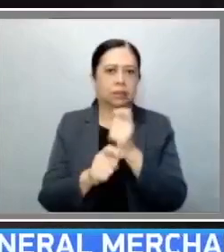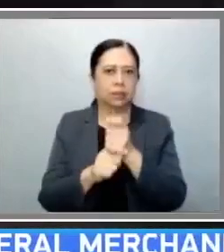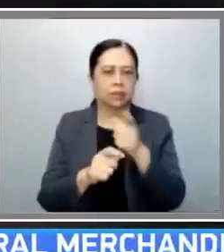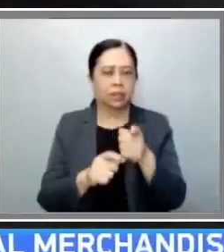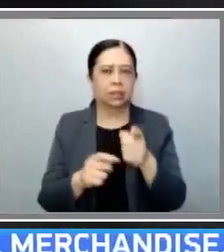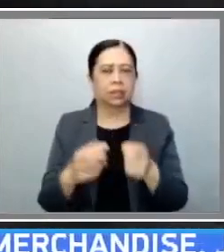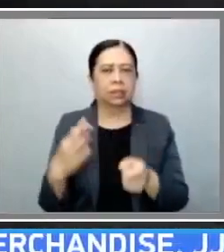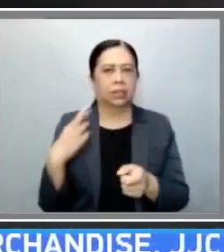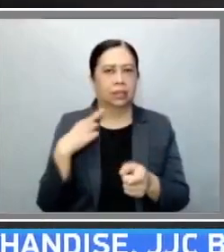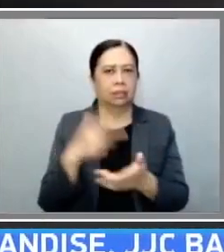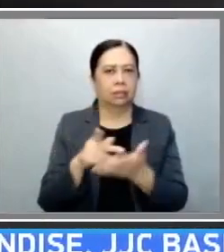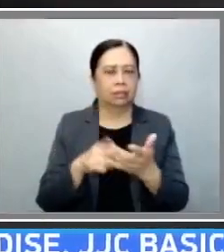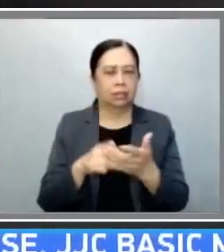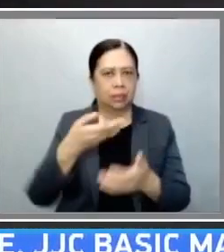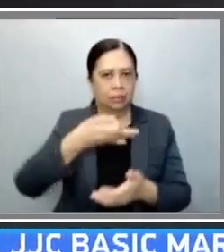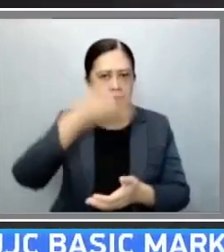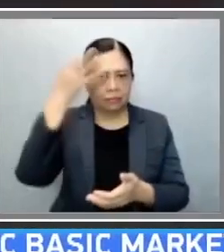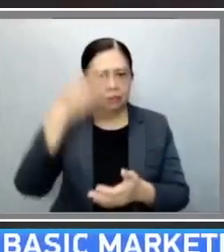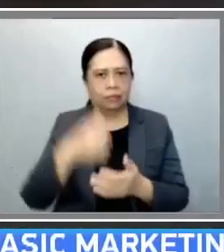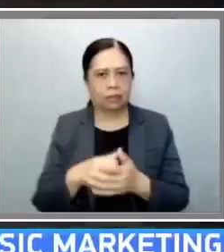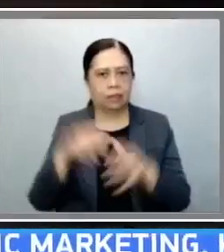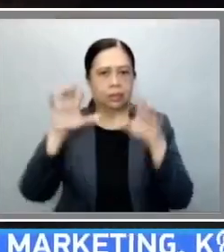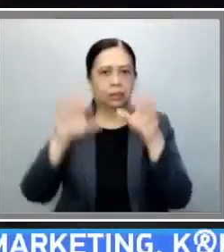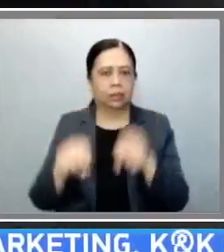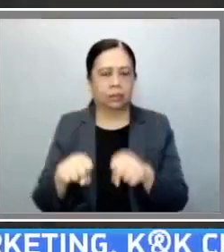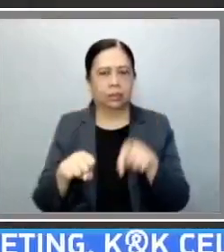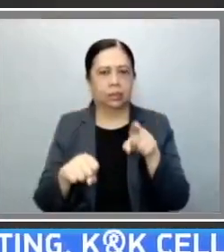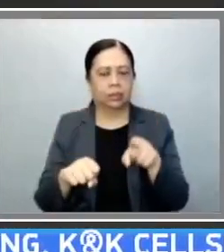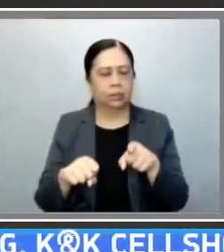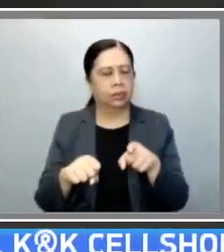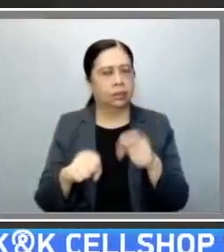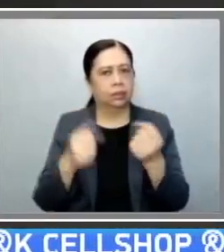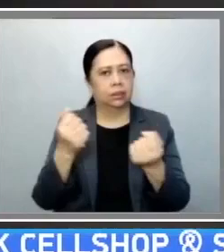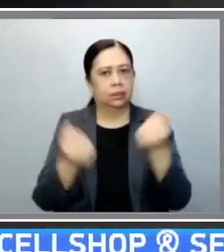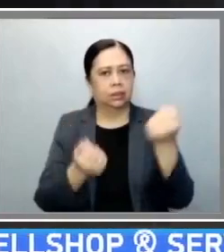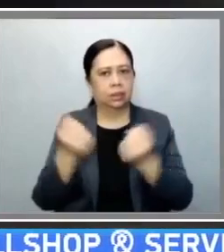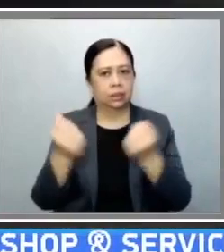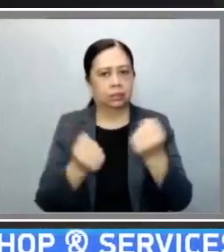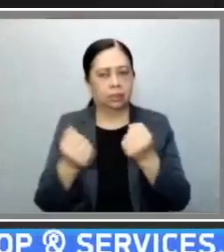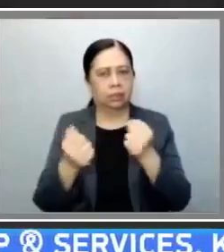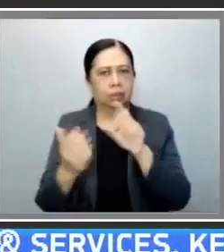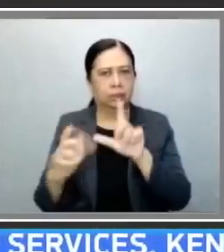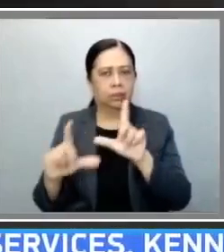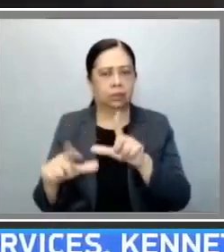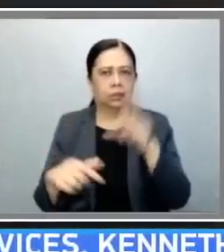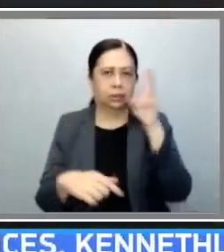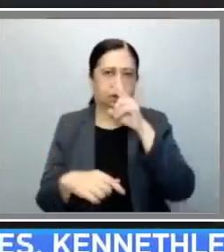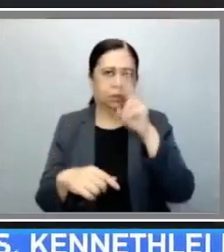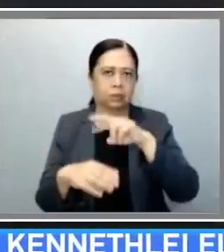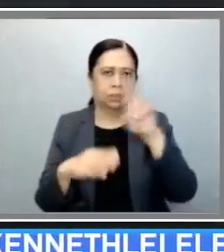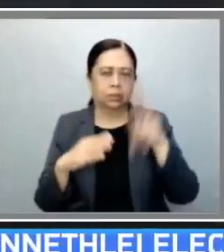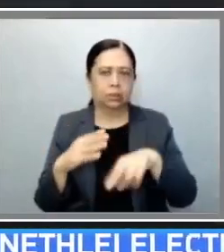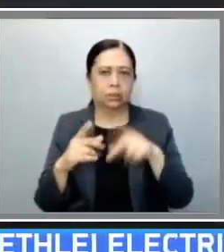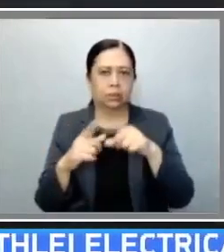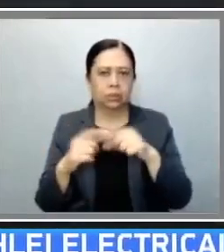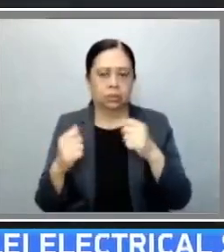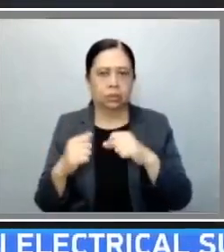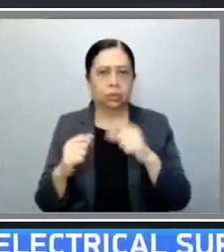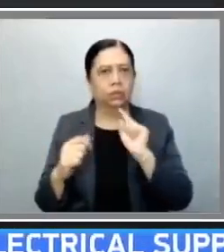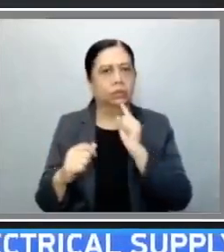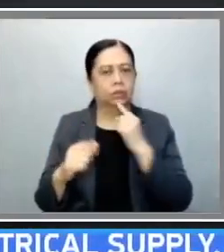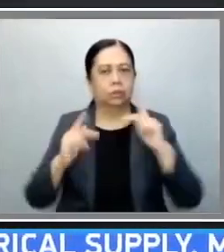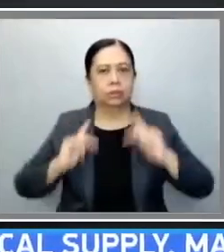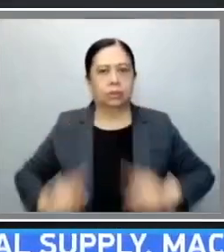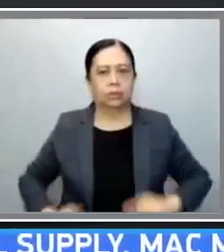sa harapan. Arestado ang mga ng driver na nakamaharap sa reklamong reckless imprudence resulting to serious physical